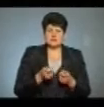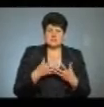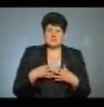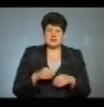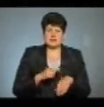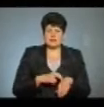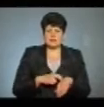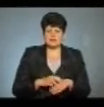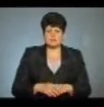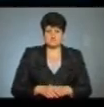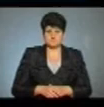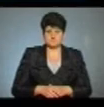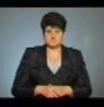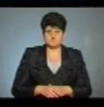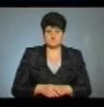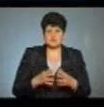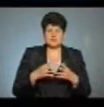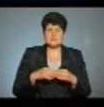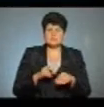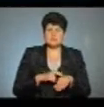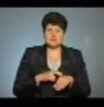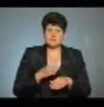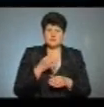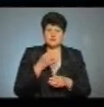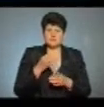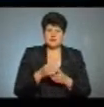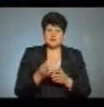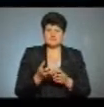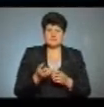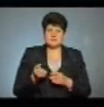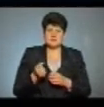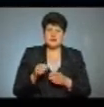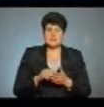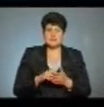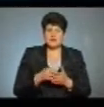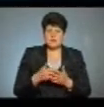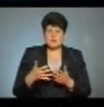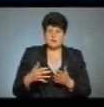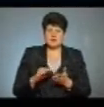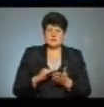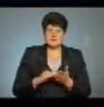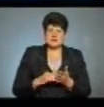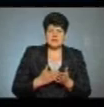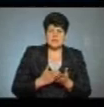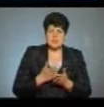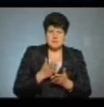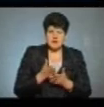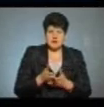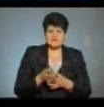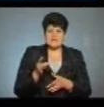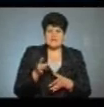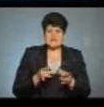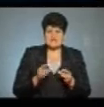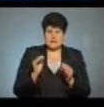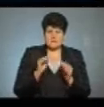лікарі. Сімейний лікар відповідає за відбір взірців матеріалу, за написання направлення, за пакування його